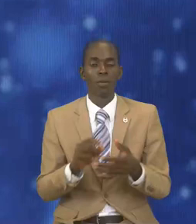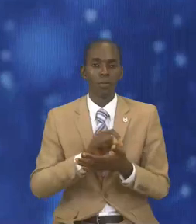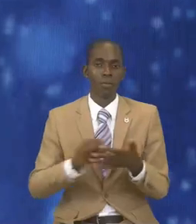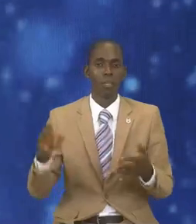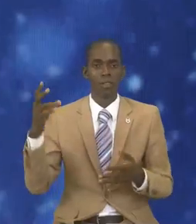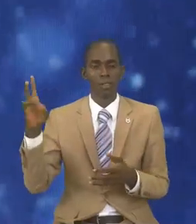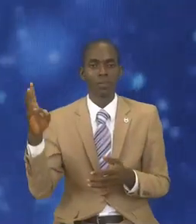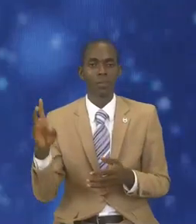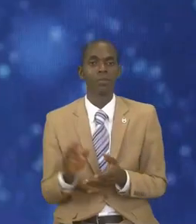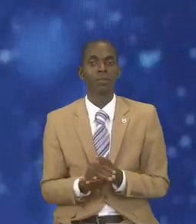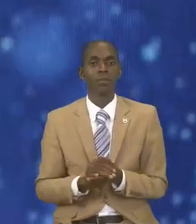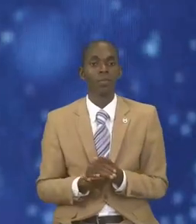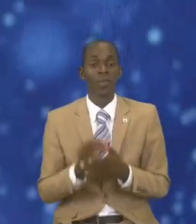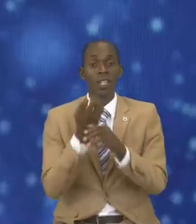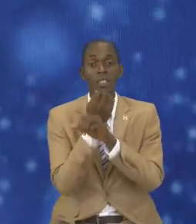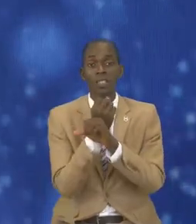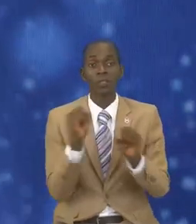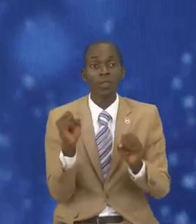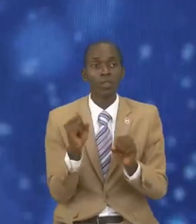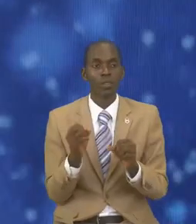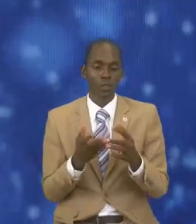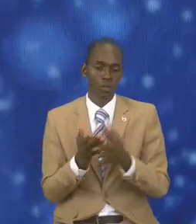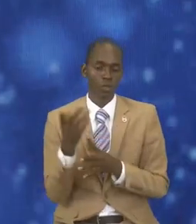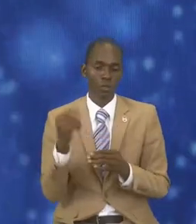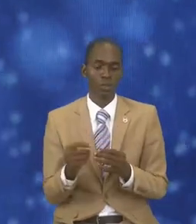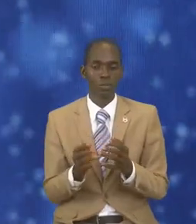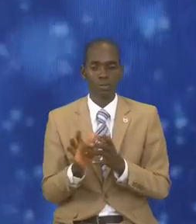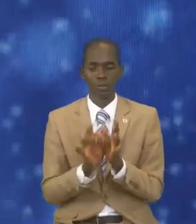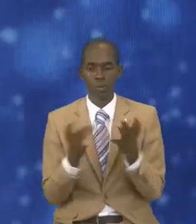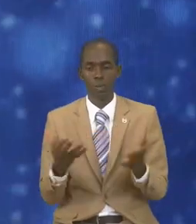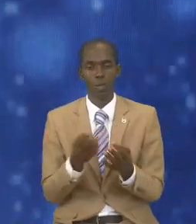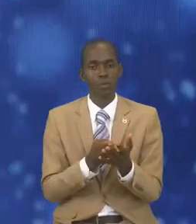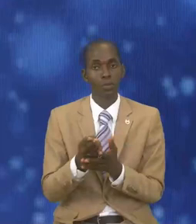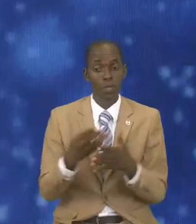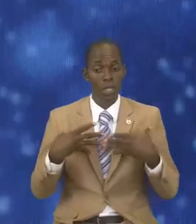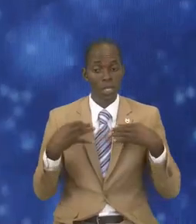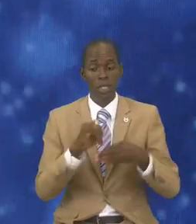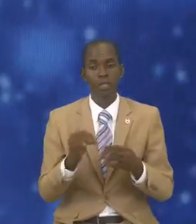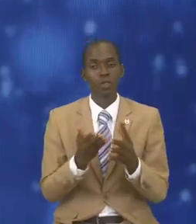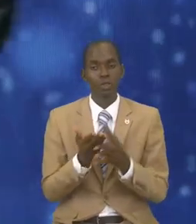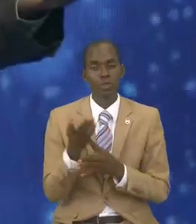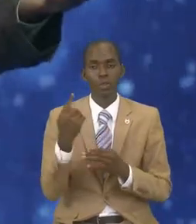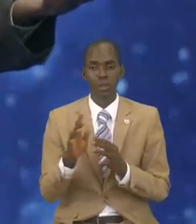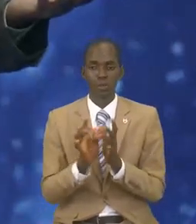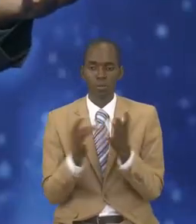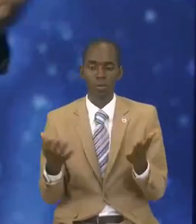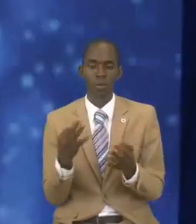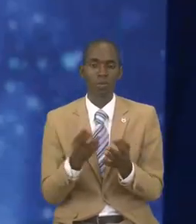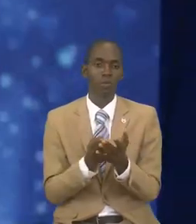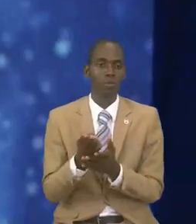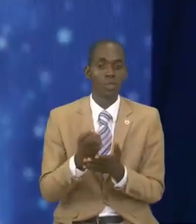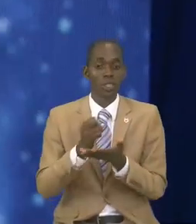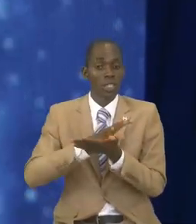Jean 17, le salut par l'écriture de vérité, la guérison par l'écriture de la vérité,